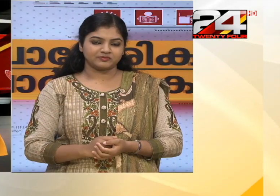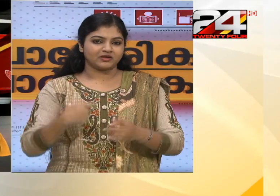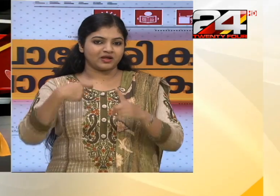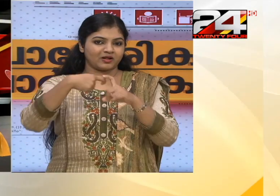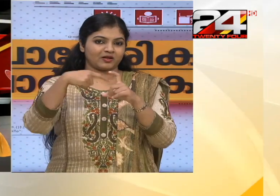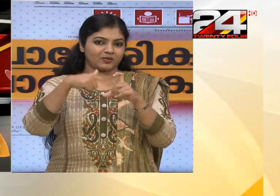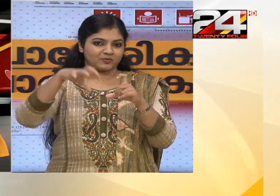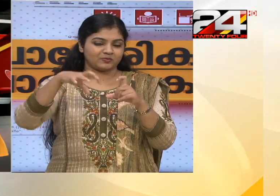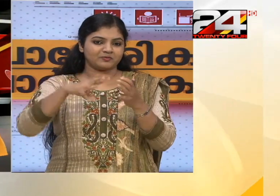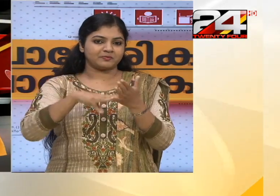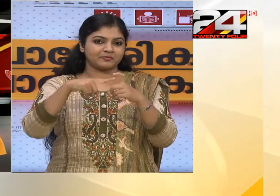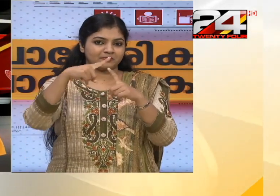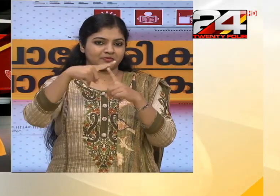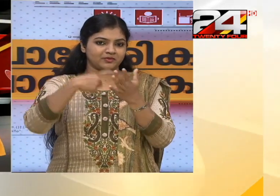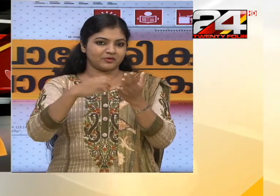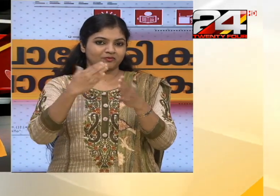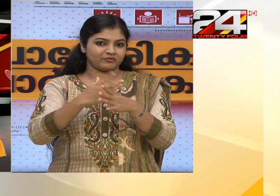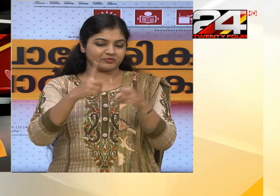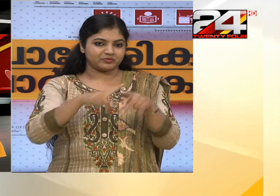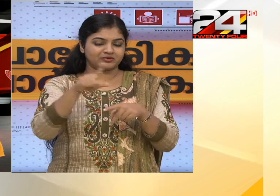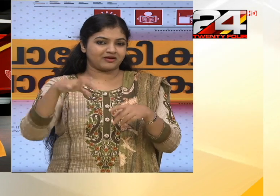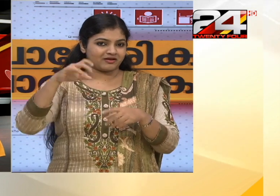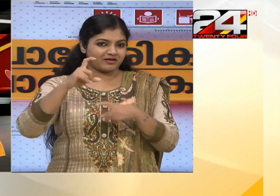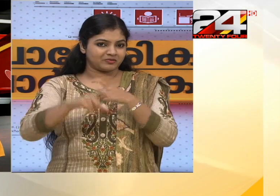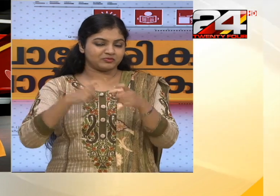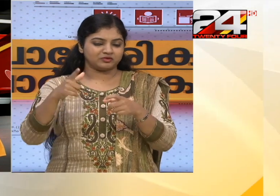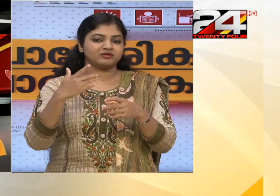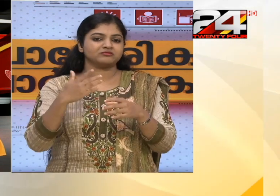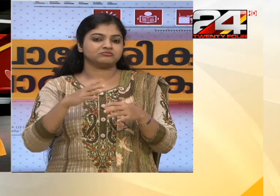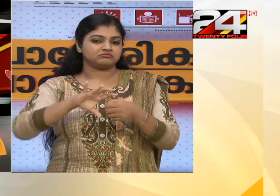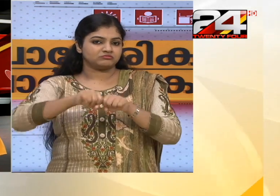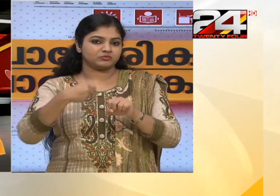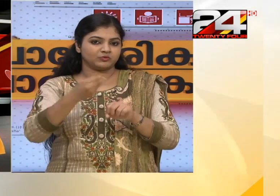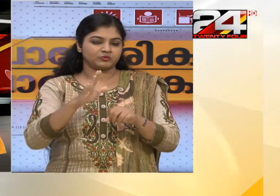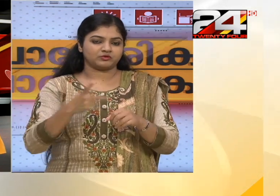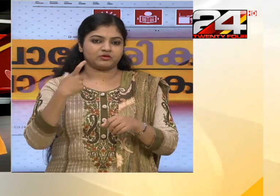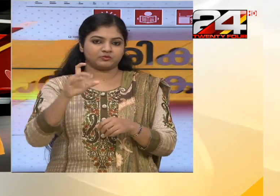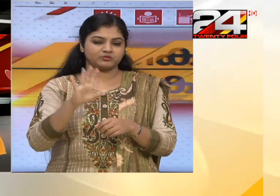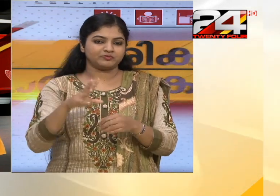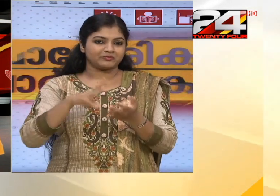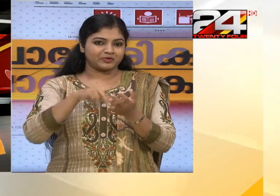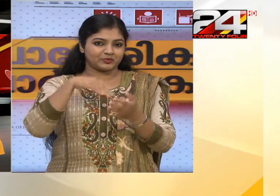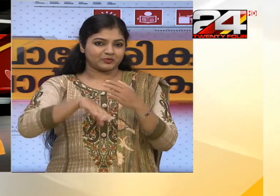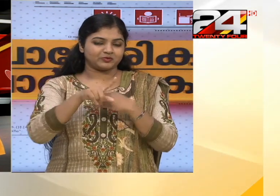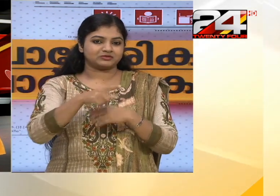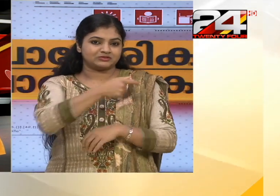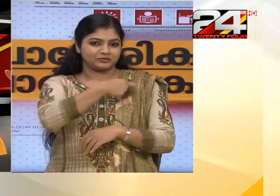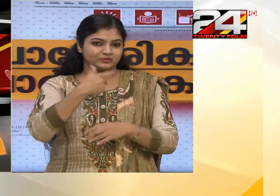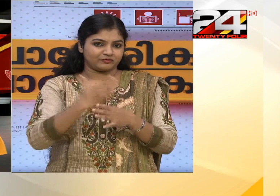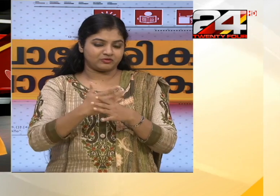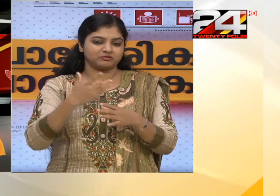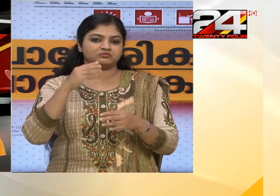കൊച്ചി മെട്രോ ജീവനക്കാരോട് കരാർ കമ്പനി തൊഴിലാളി വിരുദ്ധ നടപടികൾ സ്വീകരിക്കുന്നതായി പരാതി. മെട്രോയിലെ സെക്യൂരിറ്റി ജീവനക്കാരോടാണ് ഈ